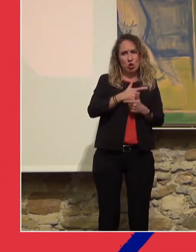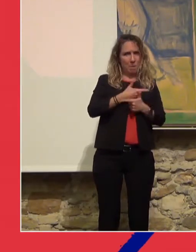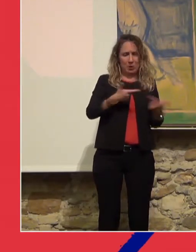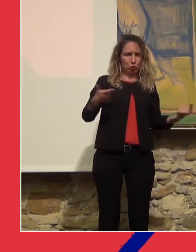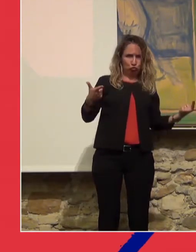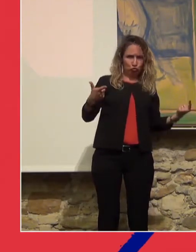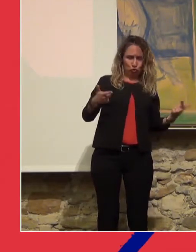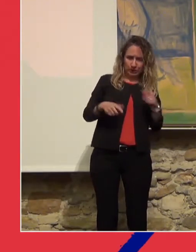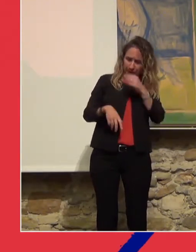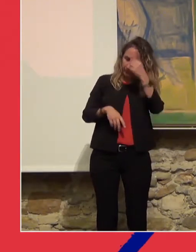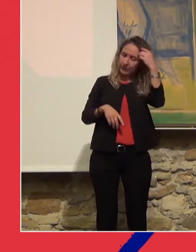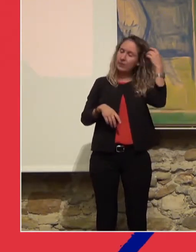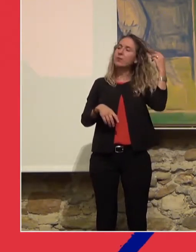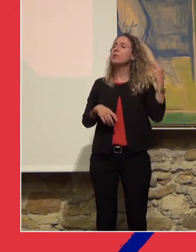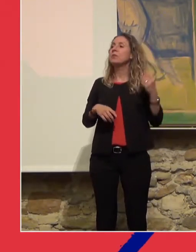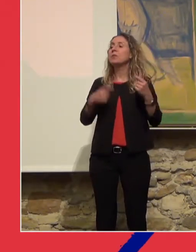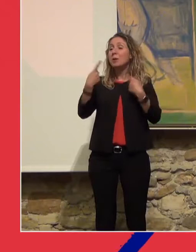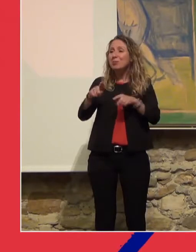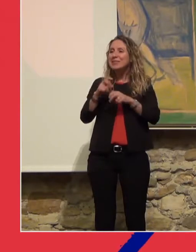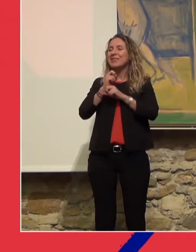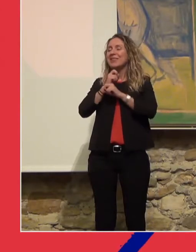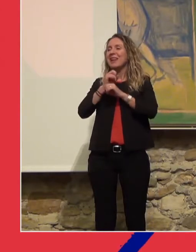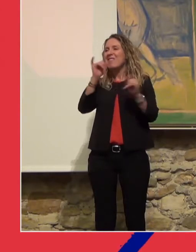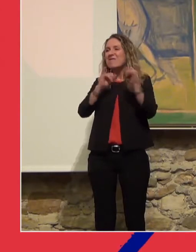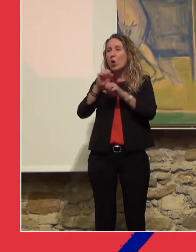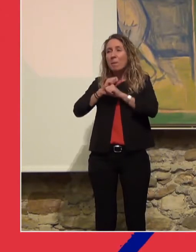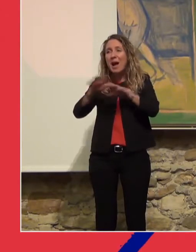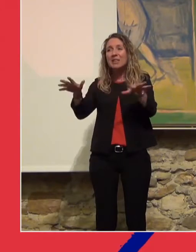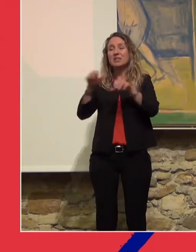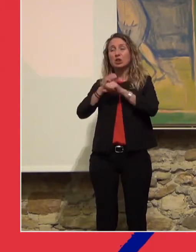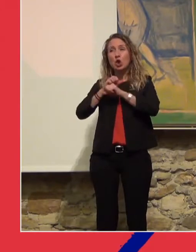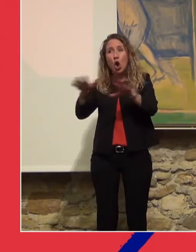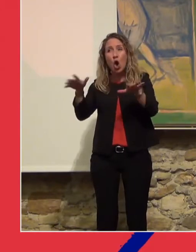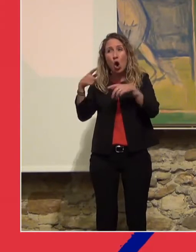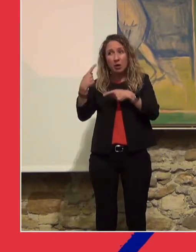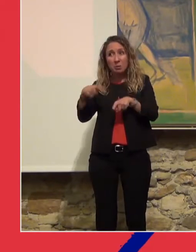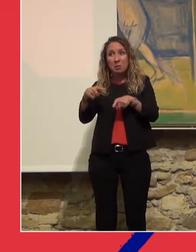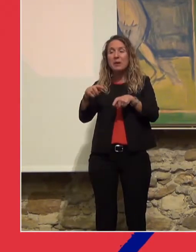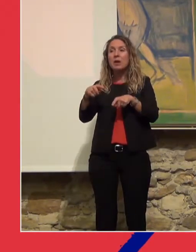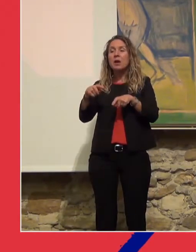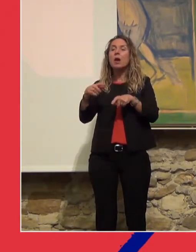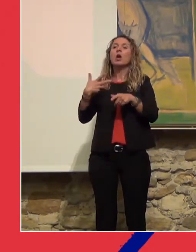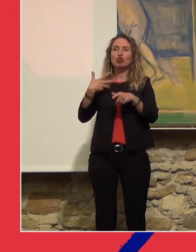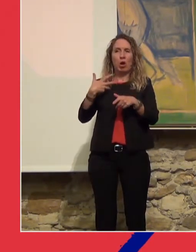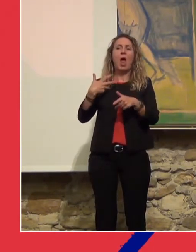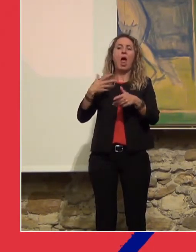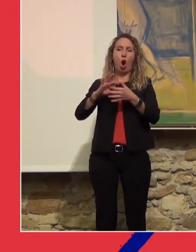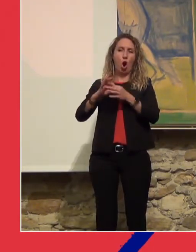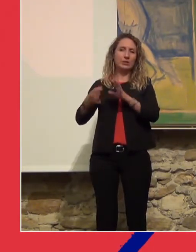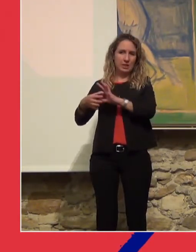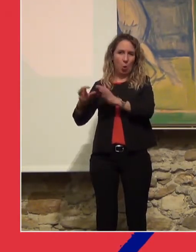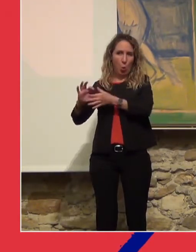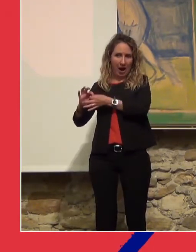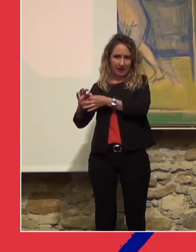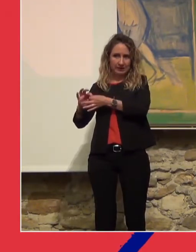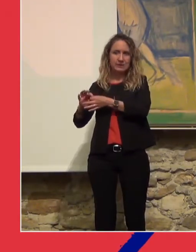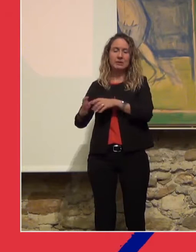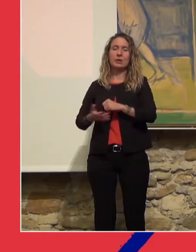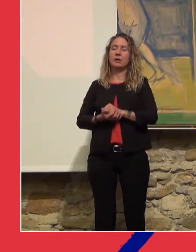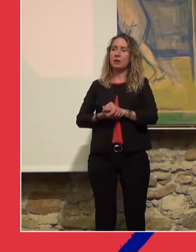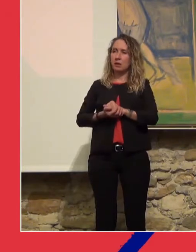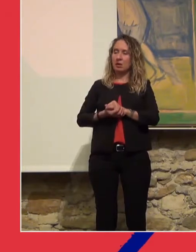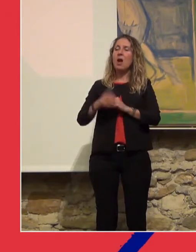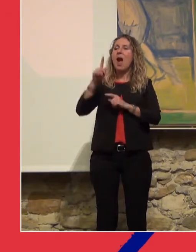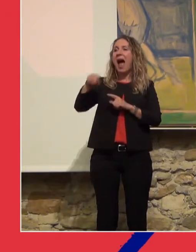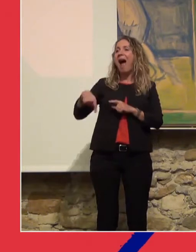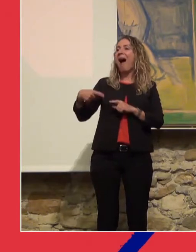informativa provocano problemi importanti, non privi di conseguenze, anche fra gli strati più giovani